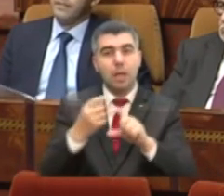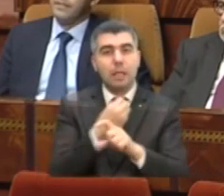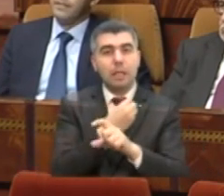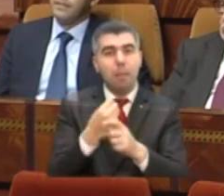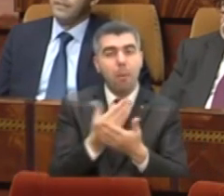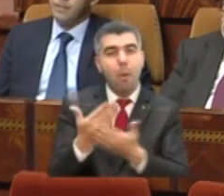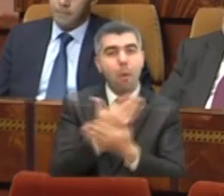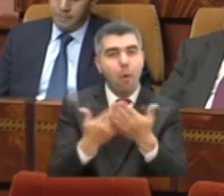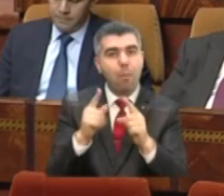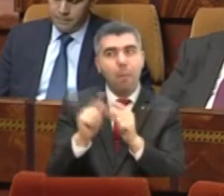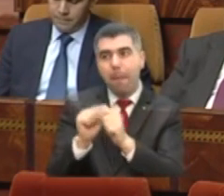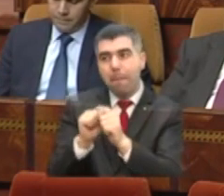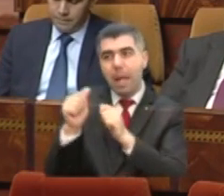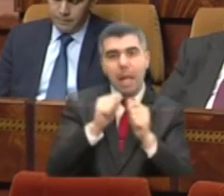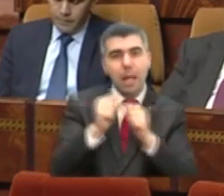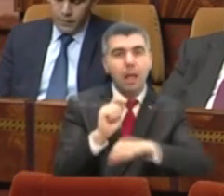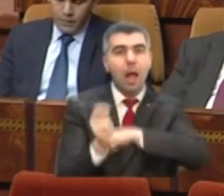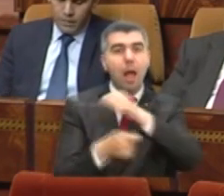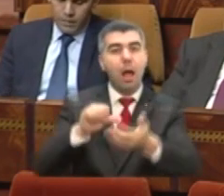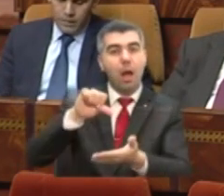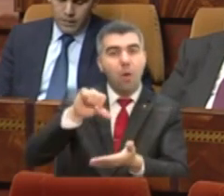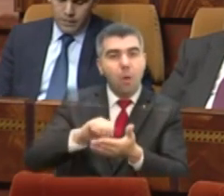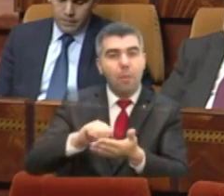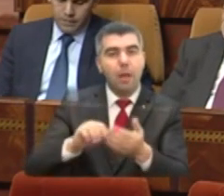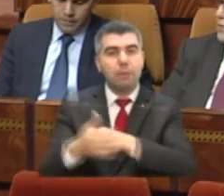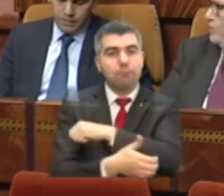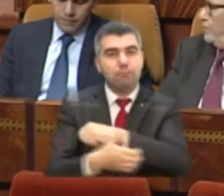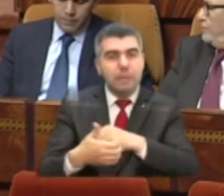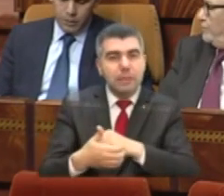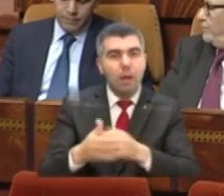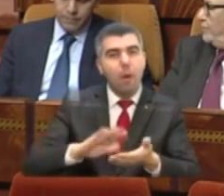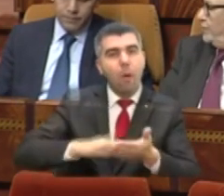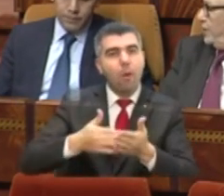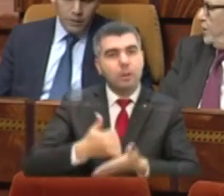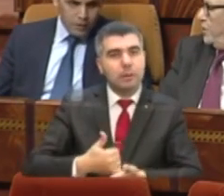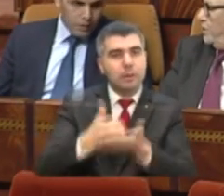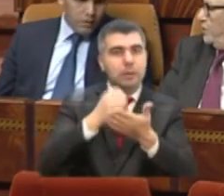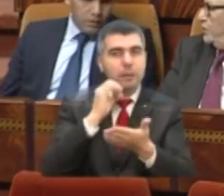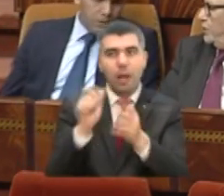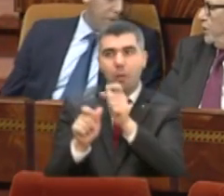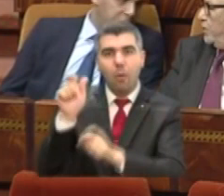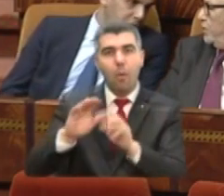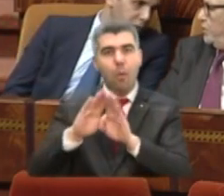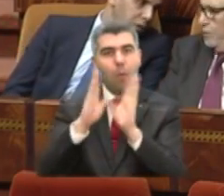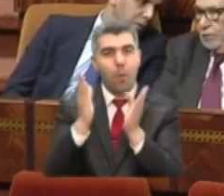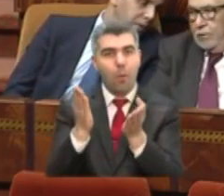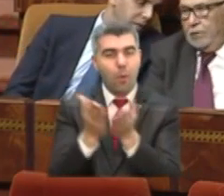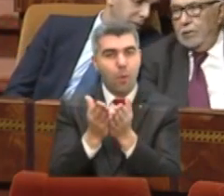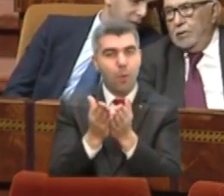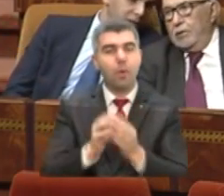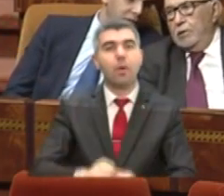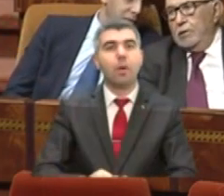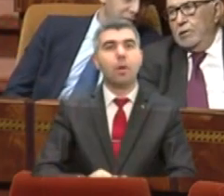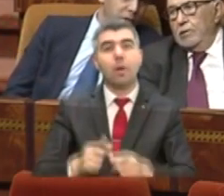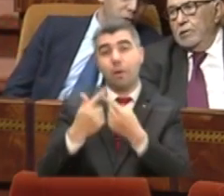الفوارق الاجتماعية والمجالية والتصدي للهشاشة والفقر ودعم الفئات الهشة، علاوة على